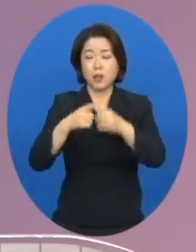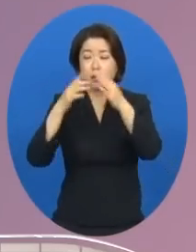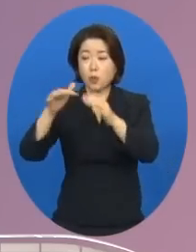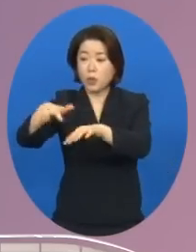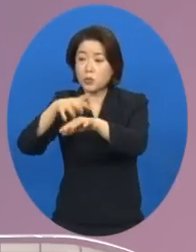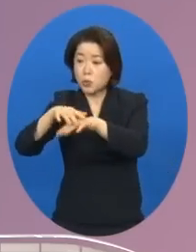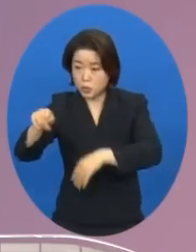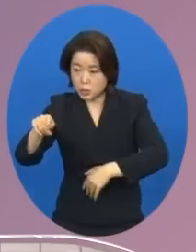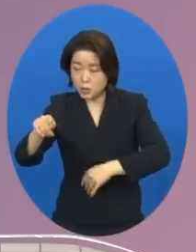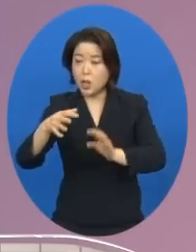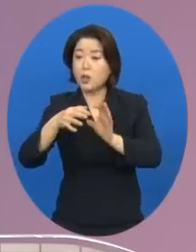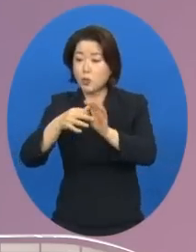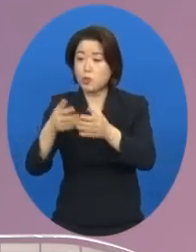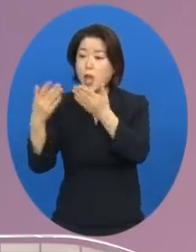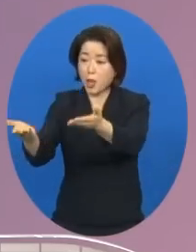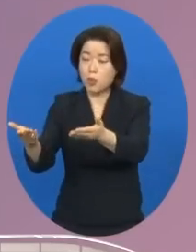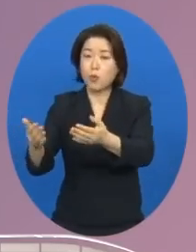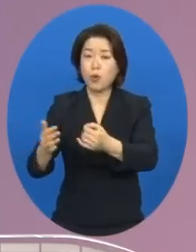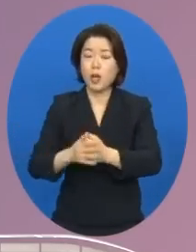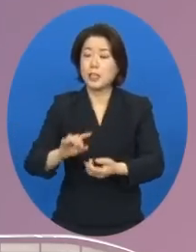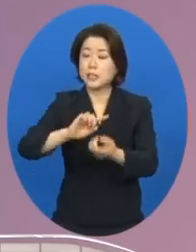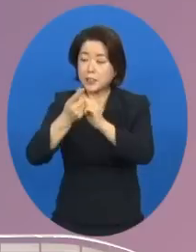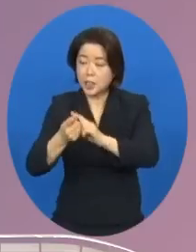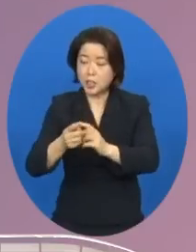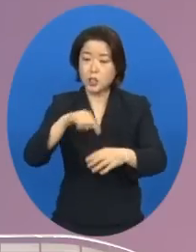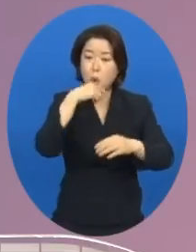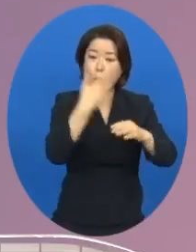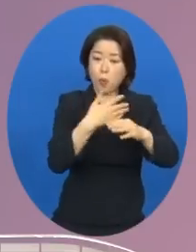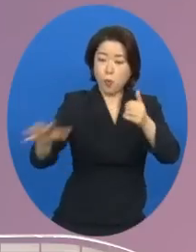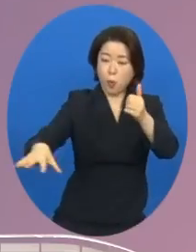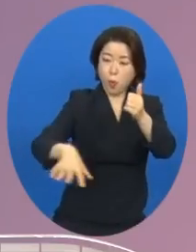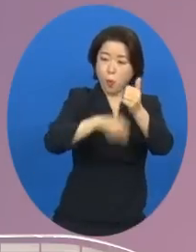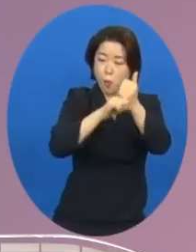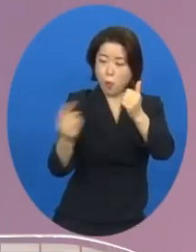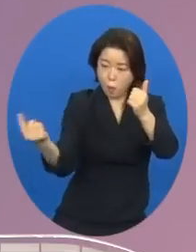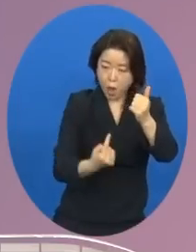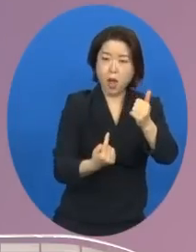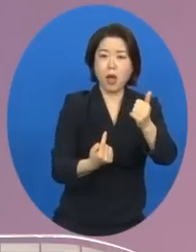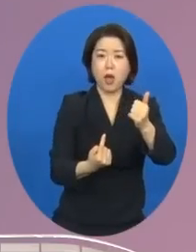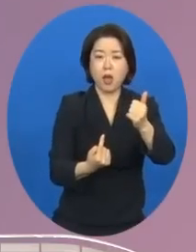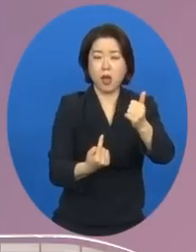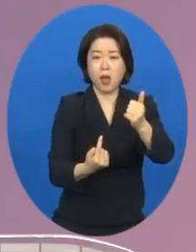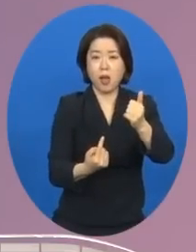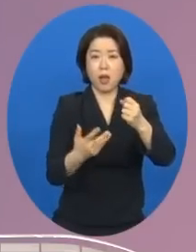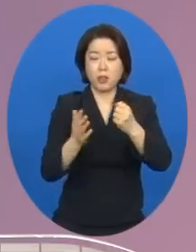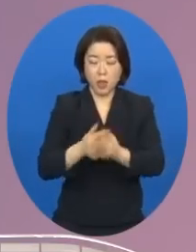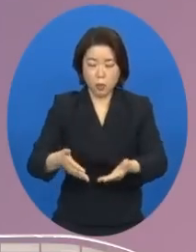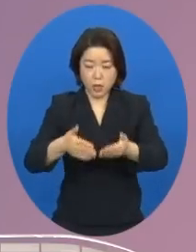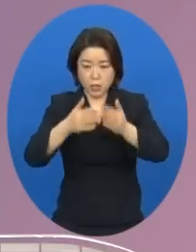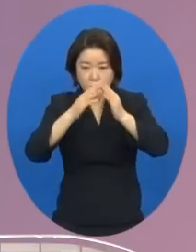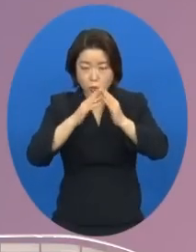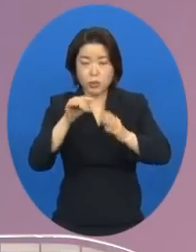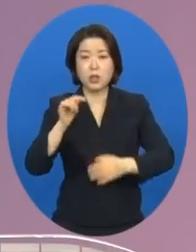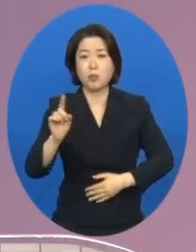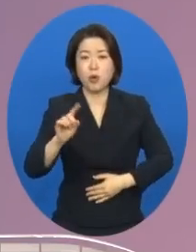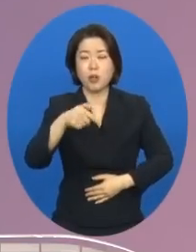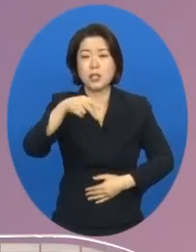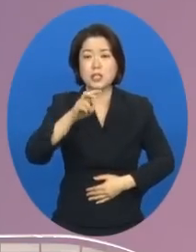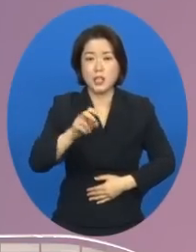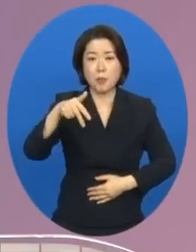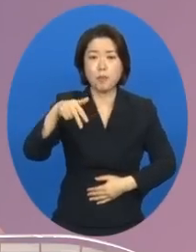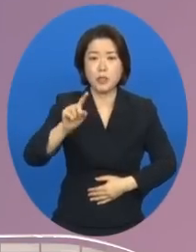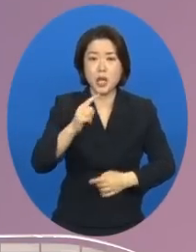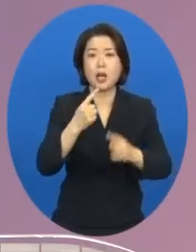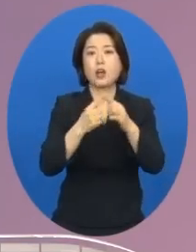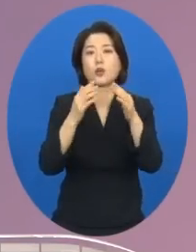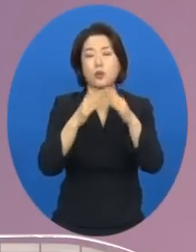조직을 유지시켜 줄 테니까 그 대신에 공산당 하부 조직이 되라는, 그래서 세워진 게 삼자교회입니다.